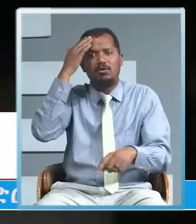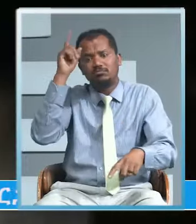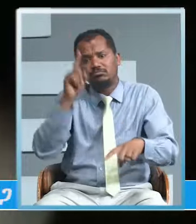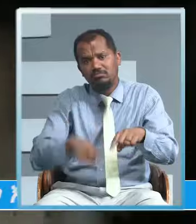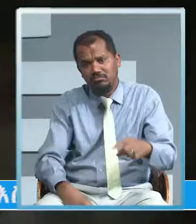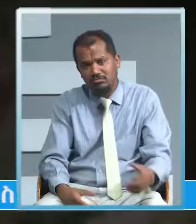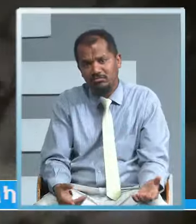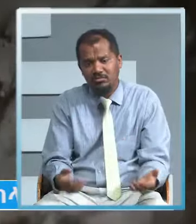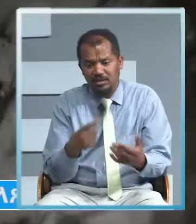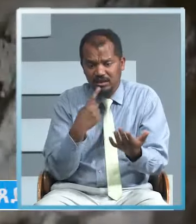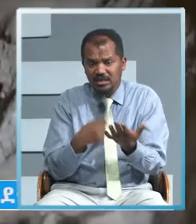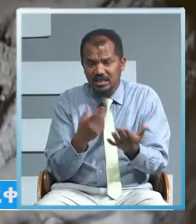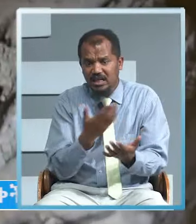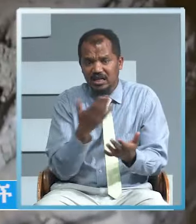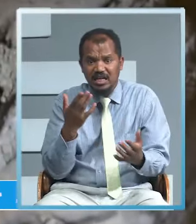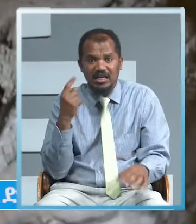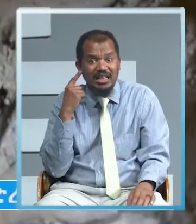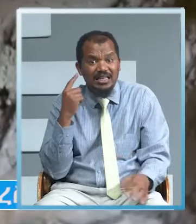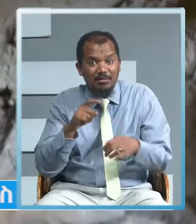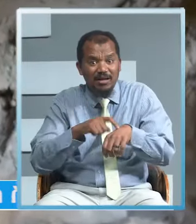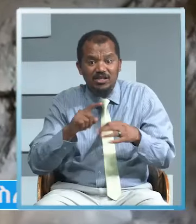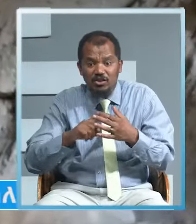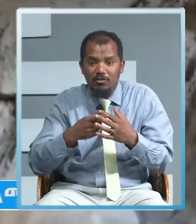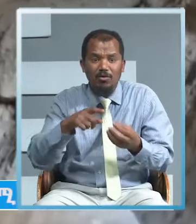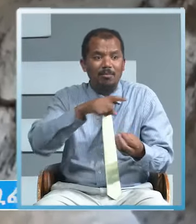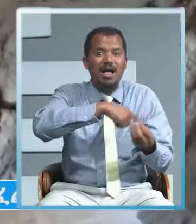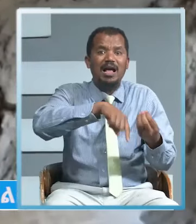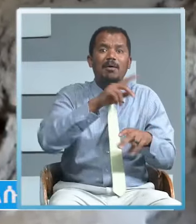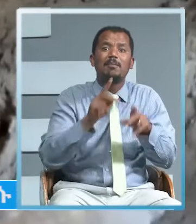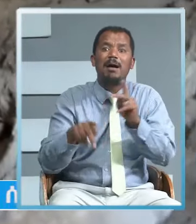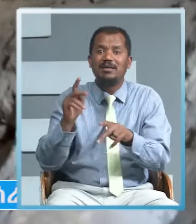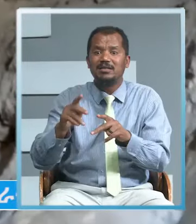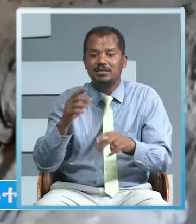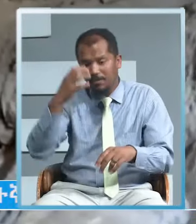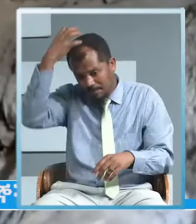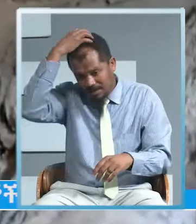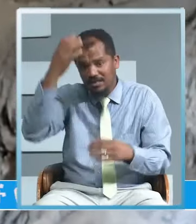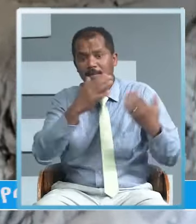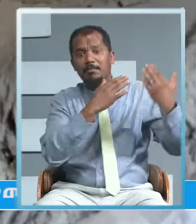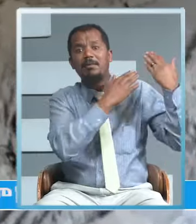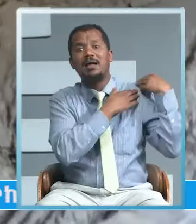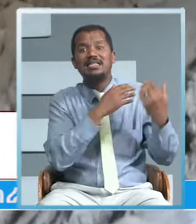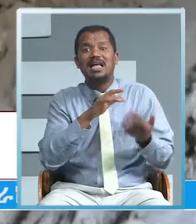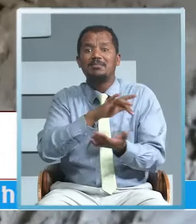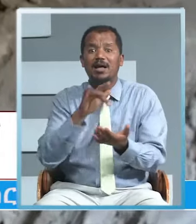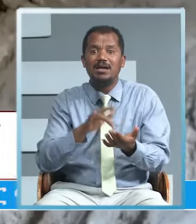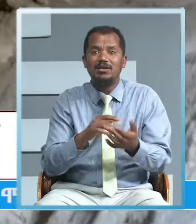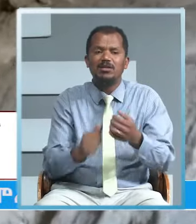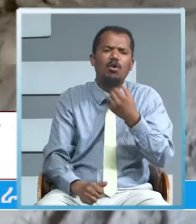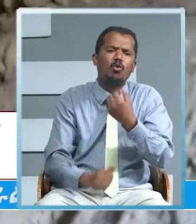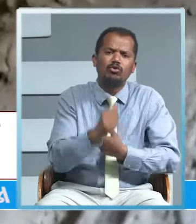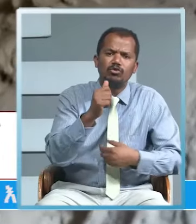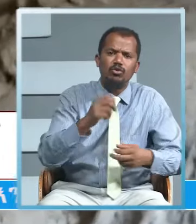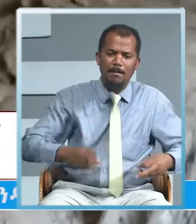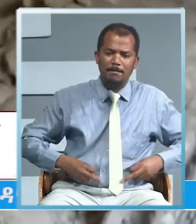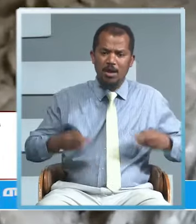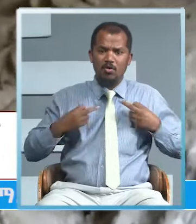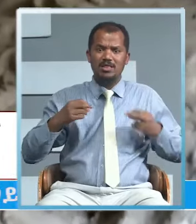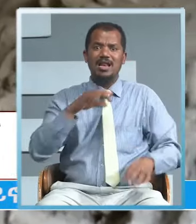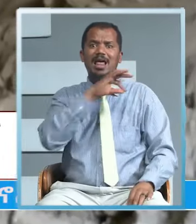እንዳልተቻለ ተሰማው። ታዲያ ይህ ነገር ከተሰማ አንስቶ በአካባቢው ማህበረሰብና በመንግስት ባለስልጣናት መካከል ተጠቂዎቹን